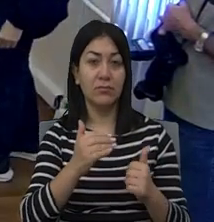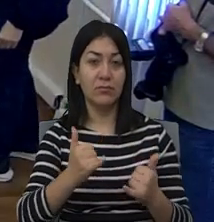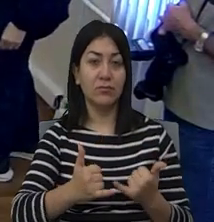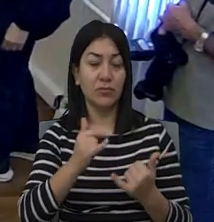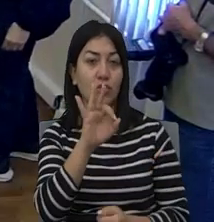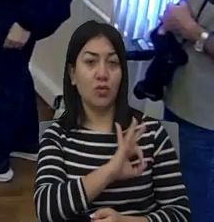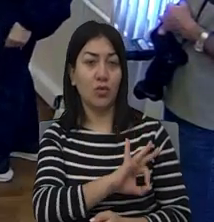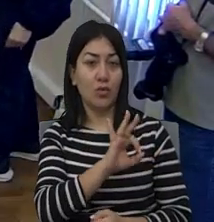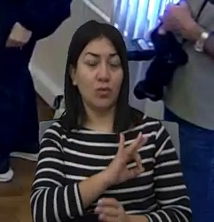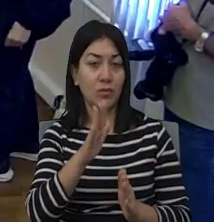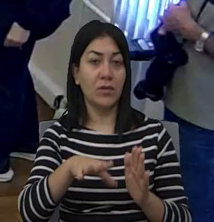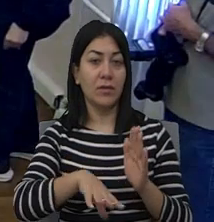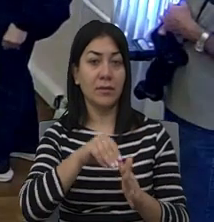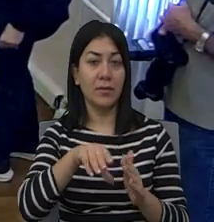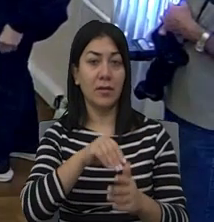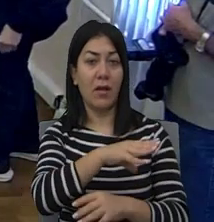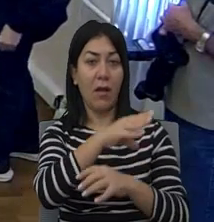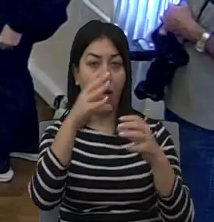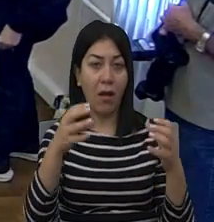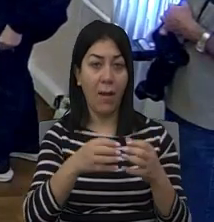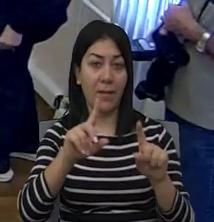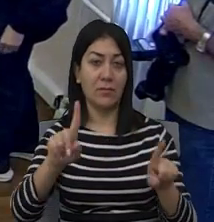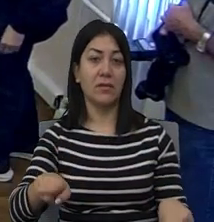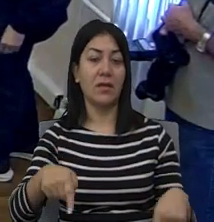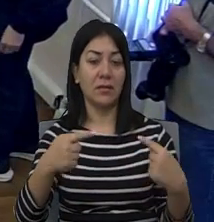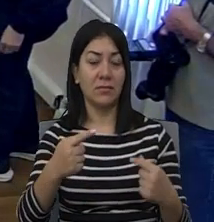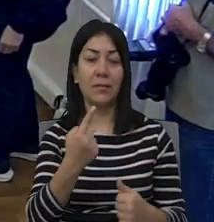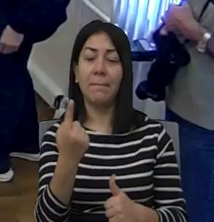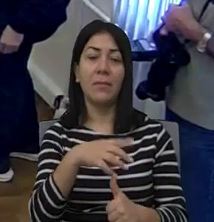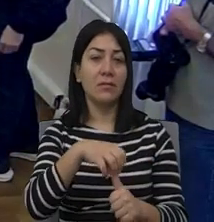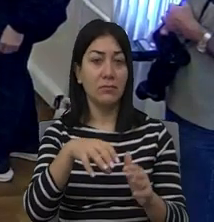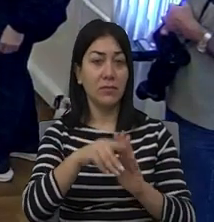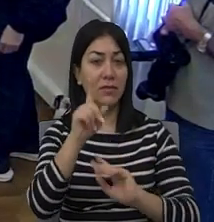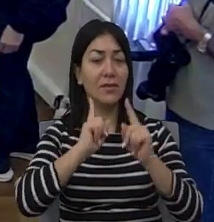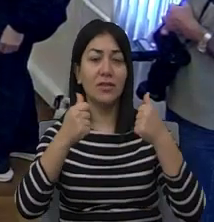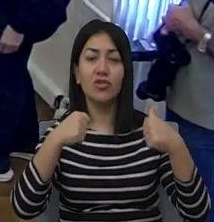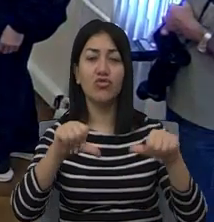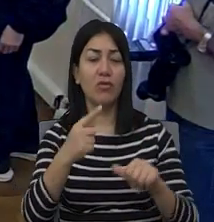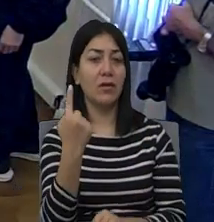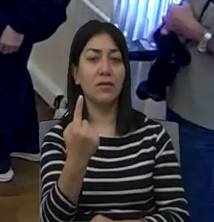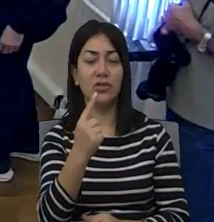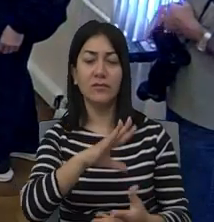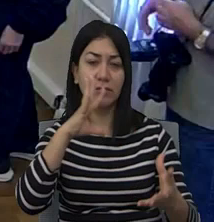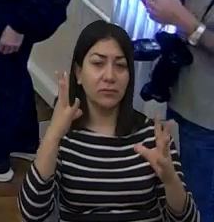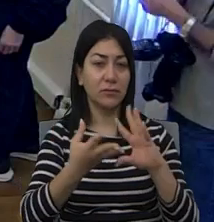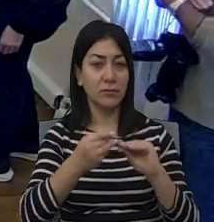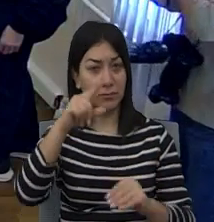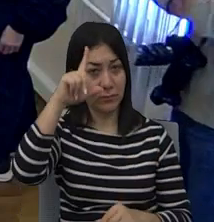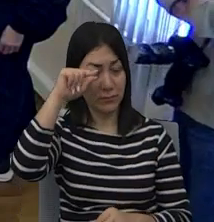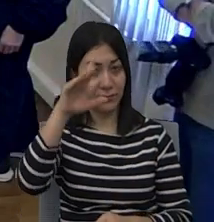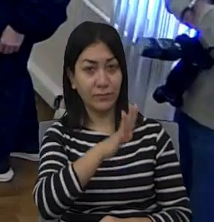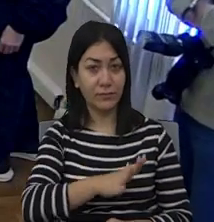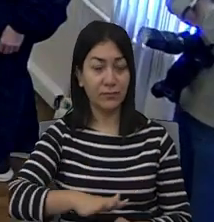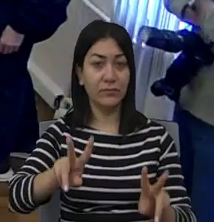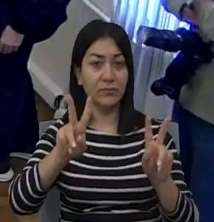հենց ընտրական համակարգի, ոչ միայն կենտրոնական ընտրական համակարգի, այլ ընդհանրապես Հայաստանի Հանրապետության